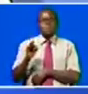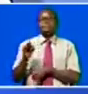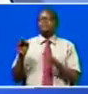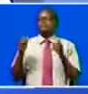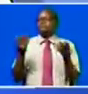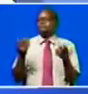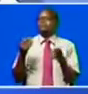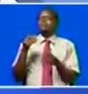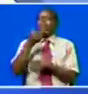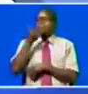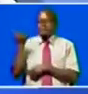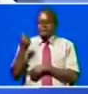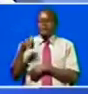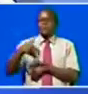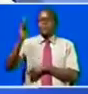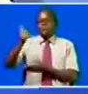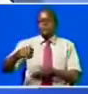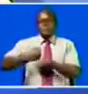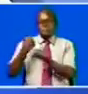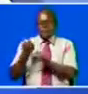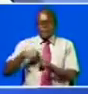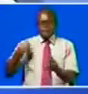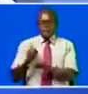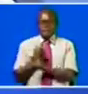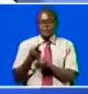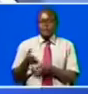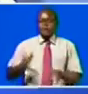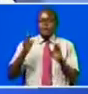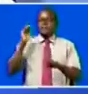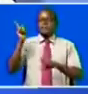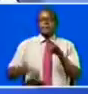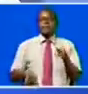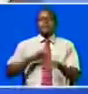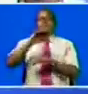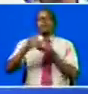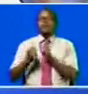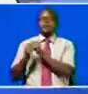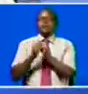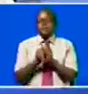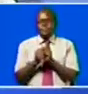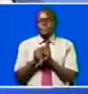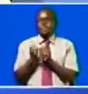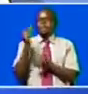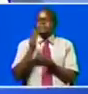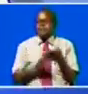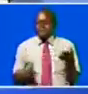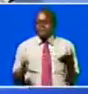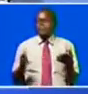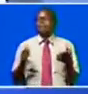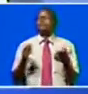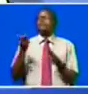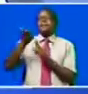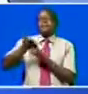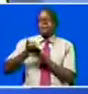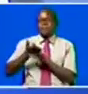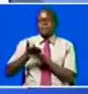8, sijui size gani." Mwenyezi Mungu ametuumba kwa size tofauti. Hatuwezi kuwa sisi wote size 8. Lazima kuna watu wamepitiliza, kuna watu wako katikati.